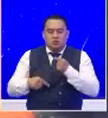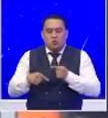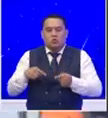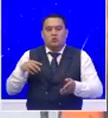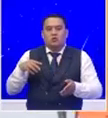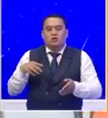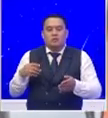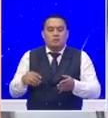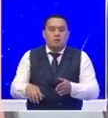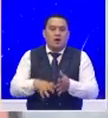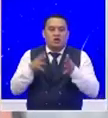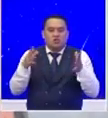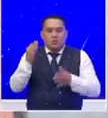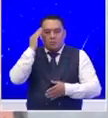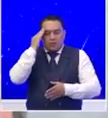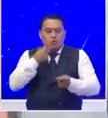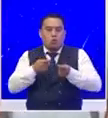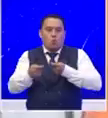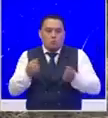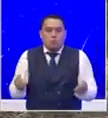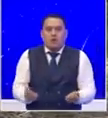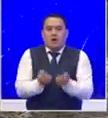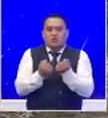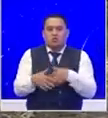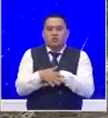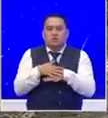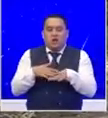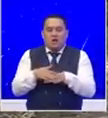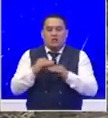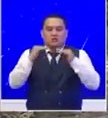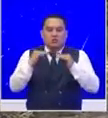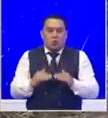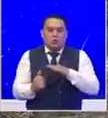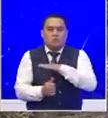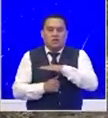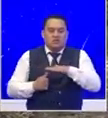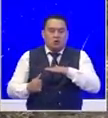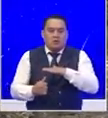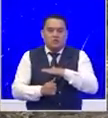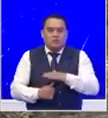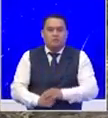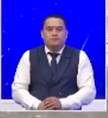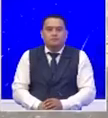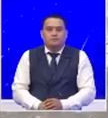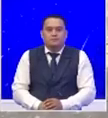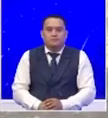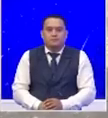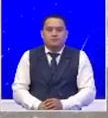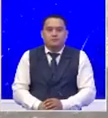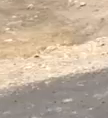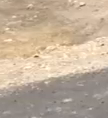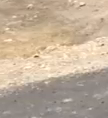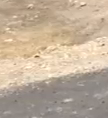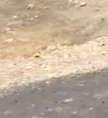Это одна из масштабных мер правительства по поддержке населения и снижению уровня безработицы. Гульназ Мустафа, Ержан